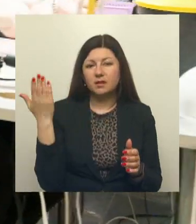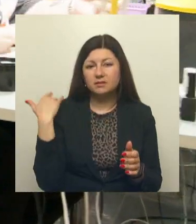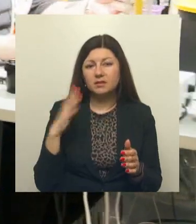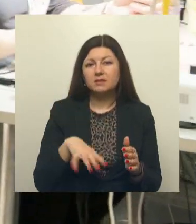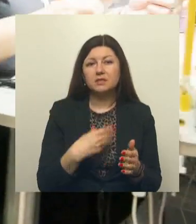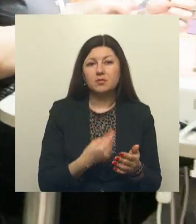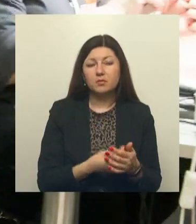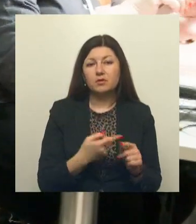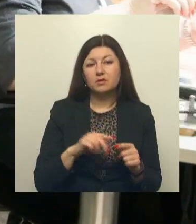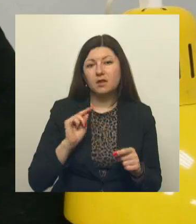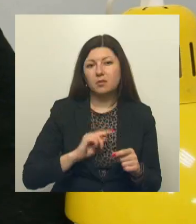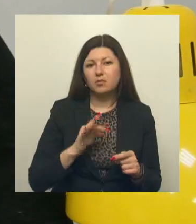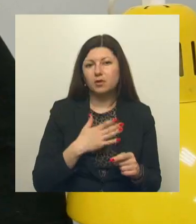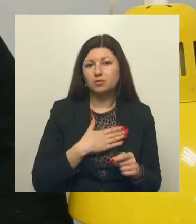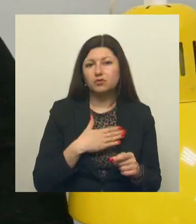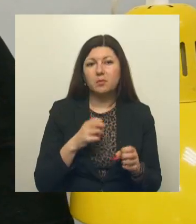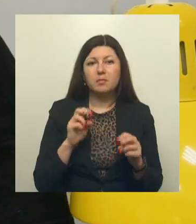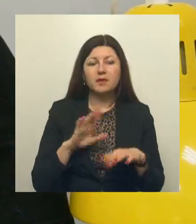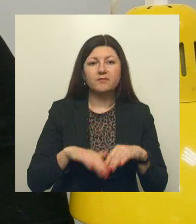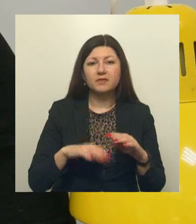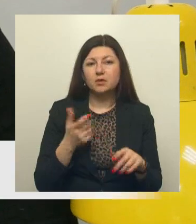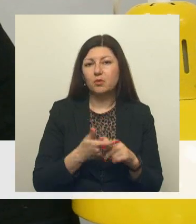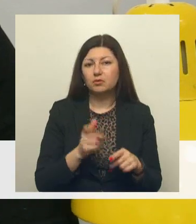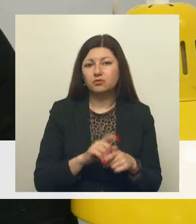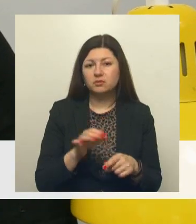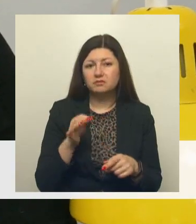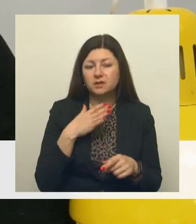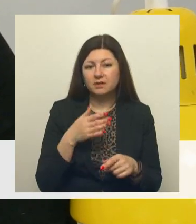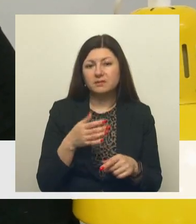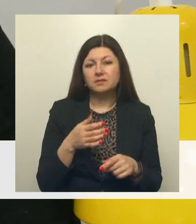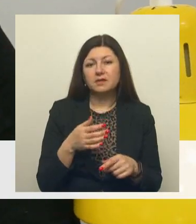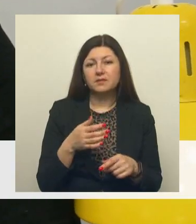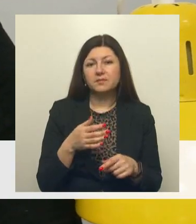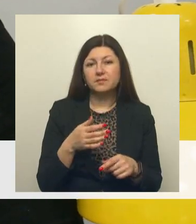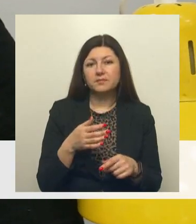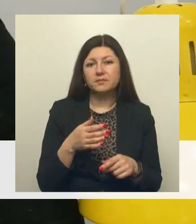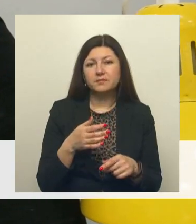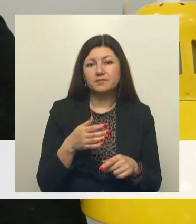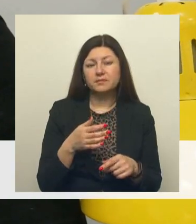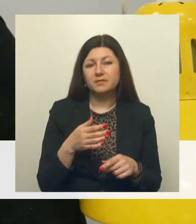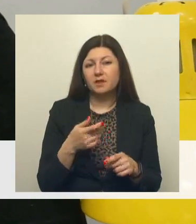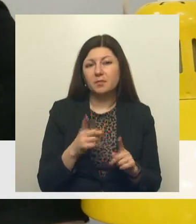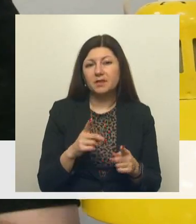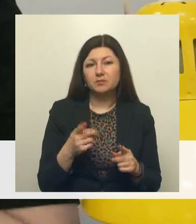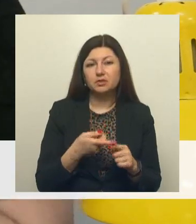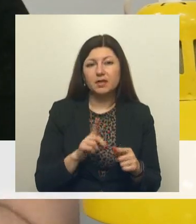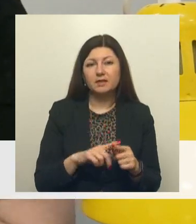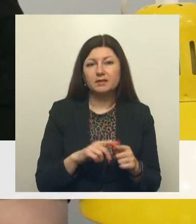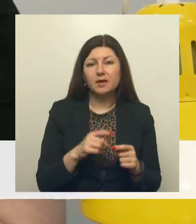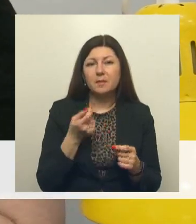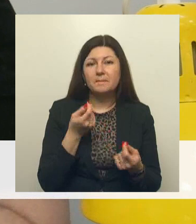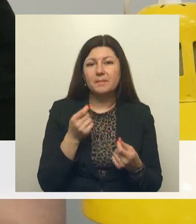эта работа по душе. Профессия мне моя очень нравится. Я прям вообще кайфую, потому что это